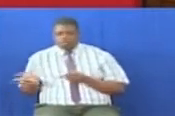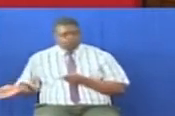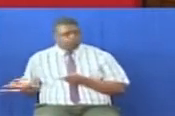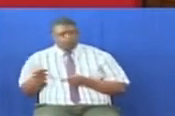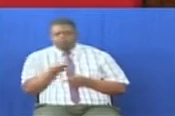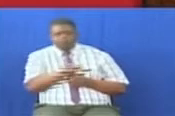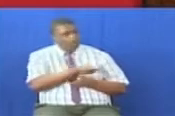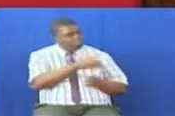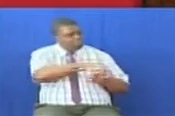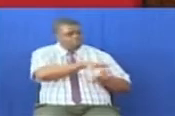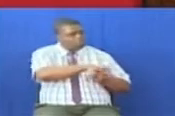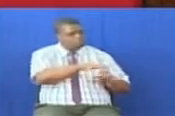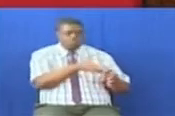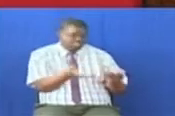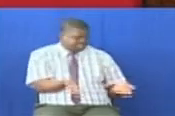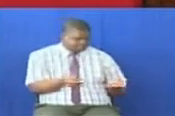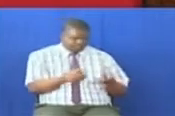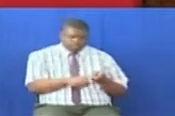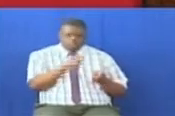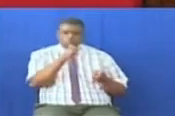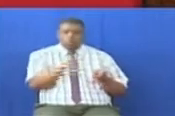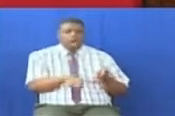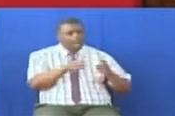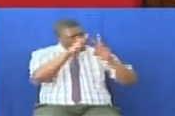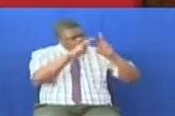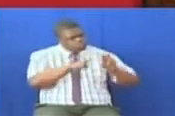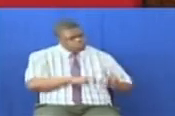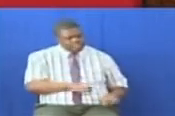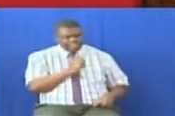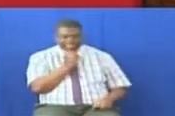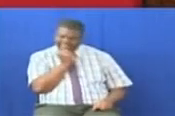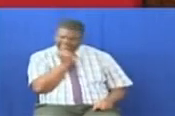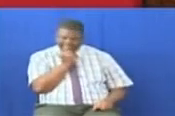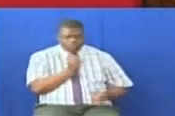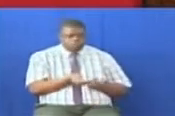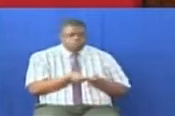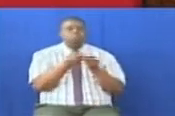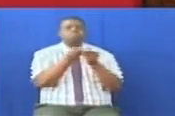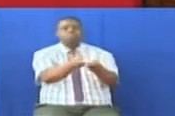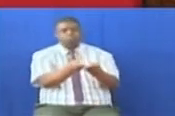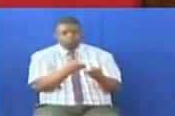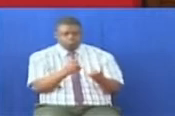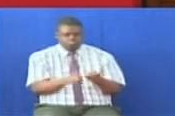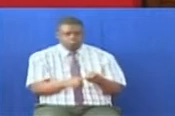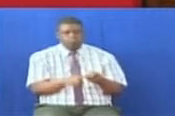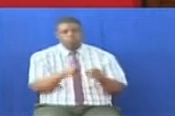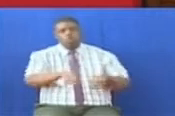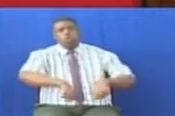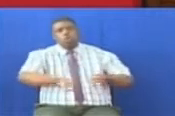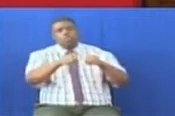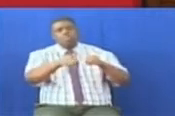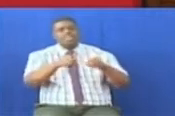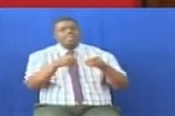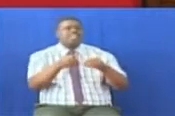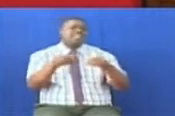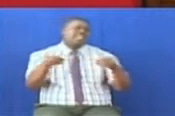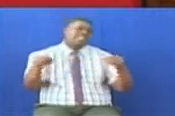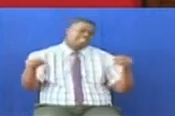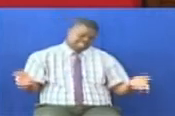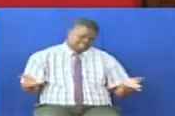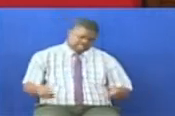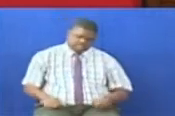na hivyo wakaguzi wanalazimika kuzipeleka kwenye management letter. Mheshimiwa na Spika,